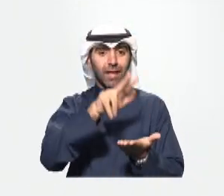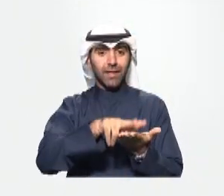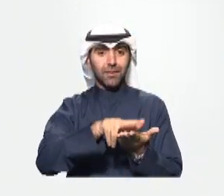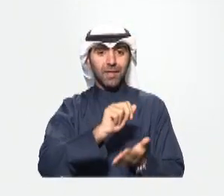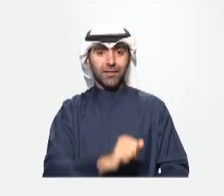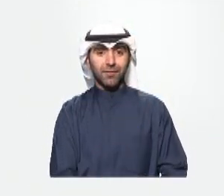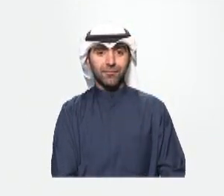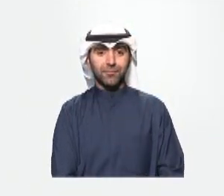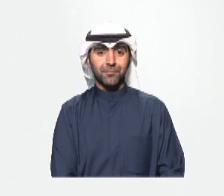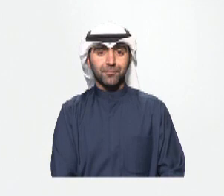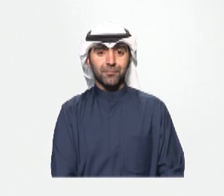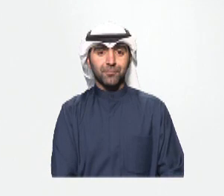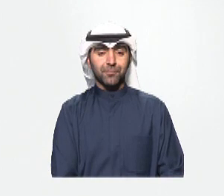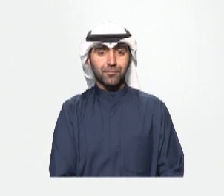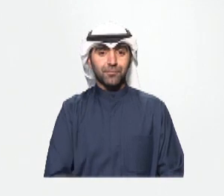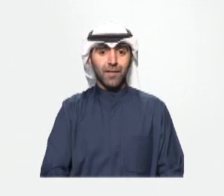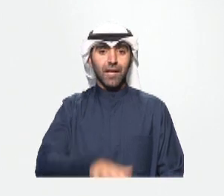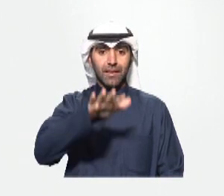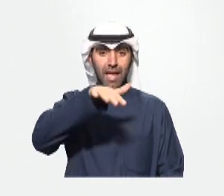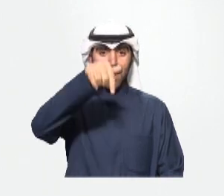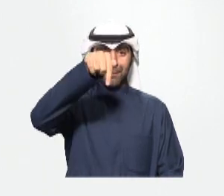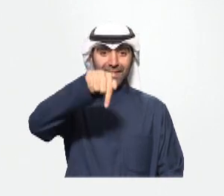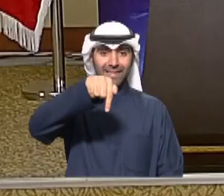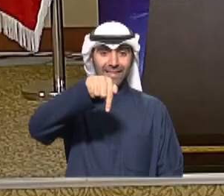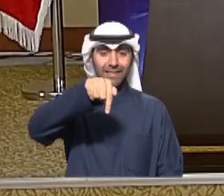ونحن حقيقة في هذه الحملة الوطنية التي